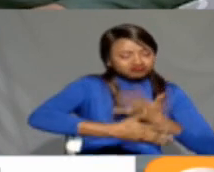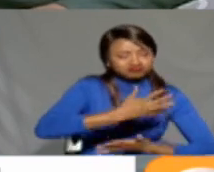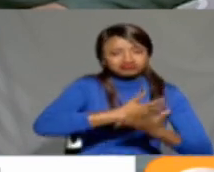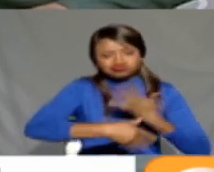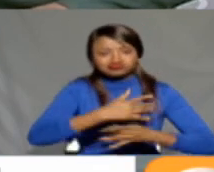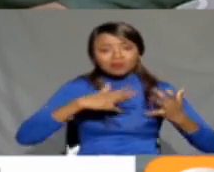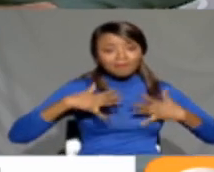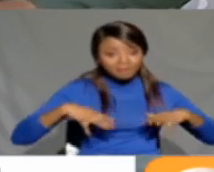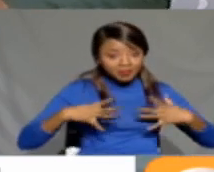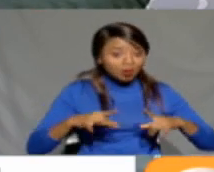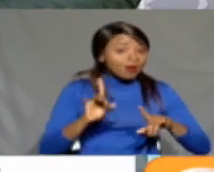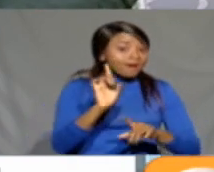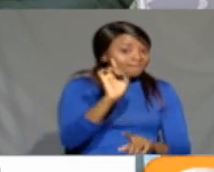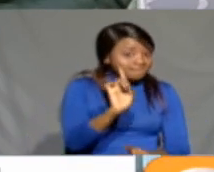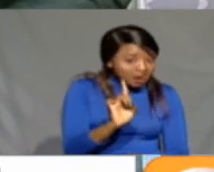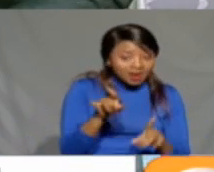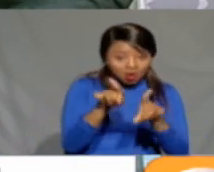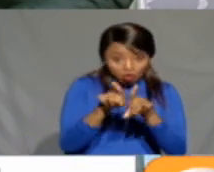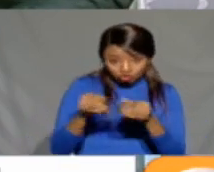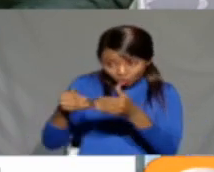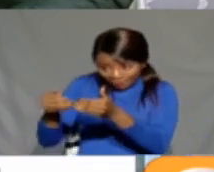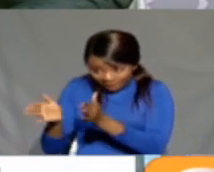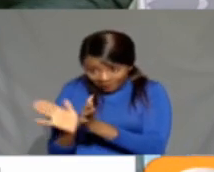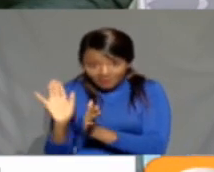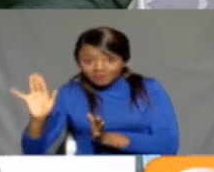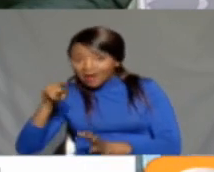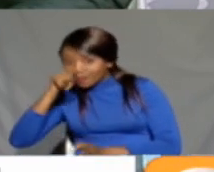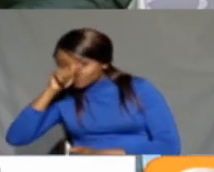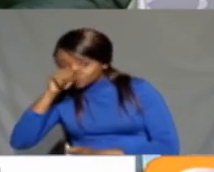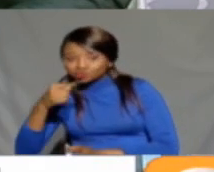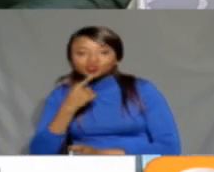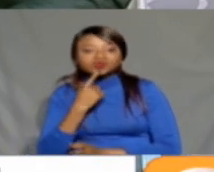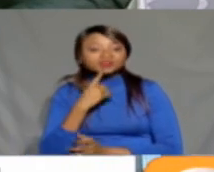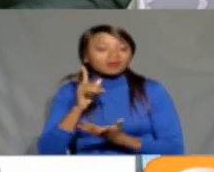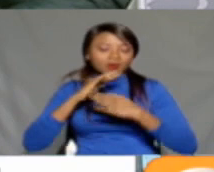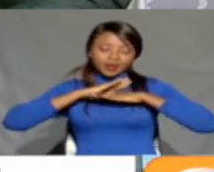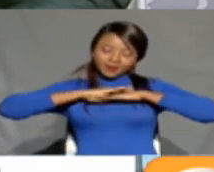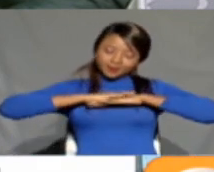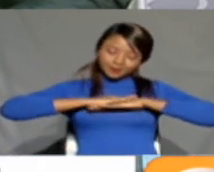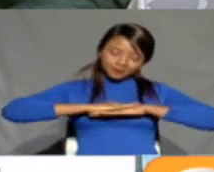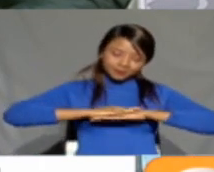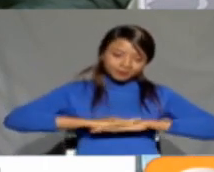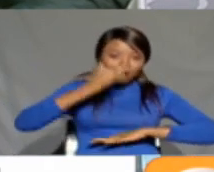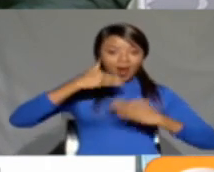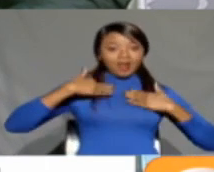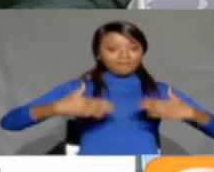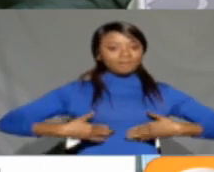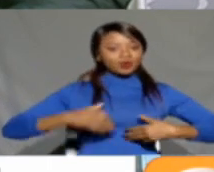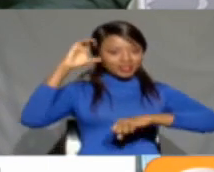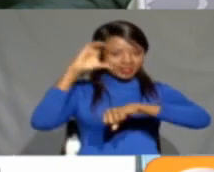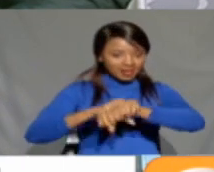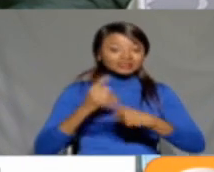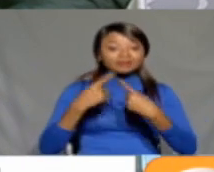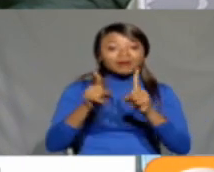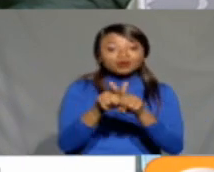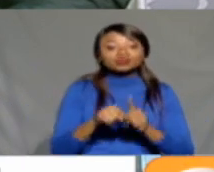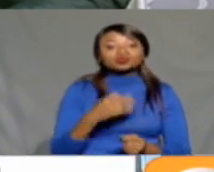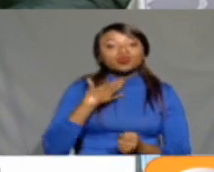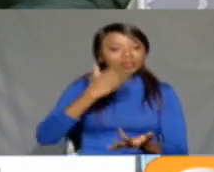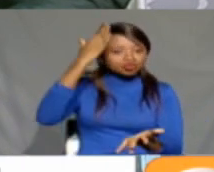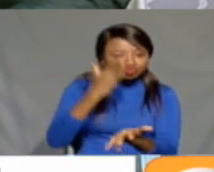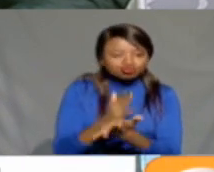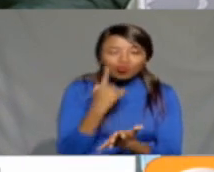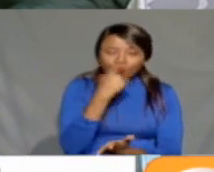1999. Na hata hivyo, kwa familia ya Cohen kupatikana kwa mwili wa jamaa yao angalau kumewapa matumaini, huku wakitaka ukweli kuhusu ni